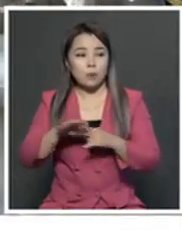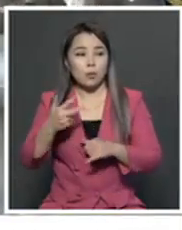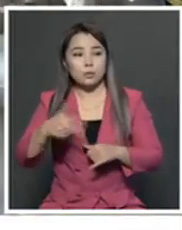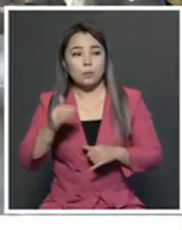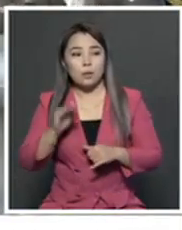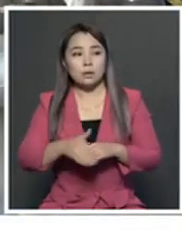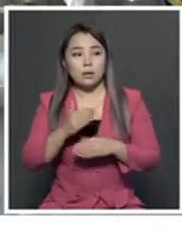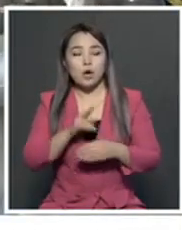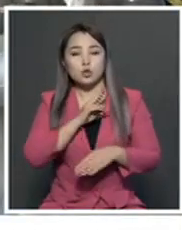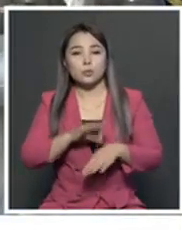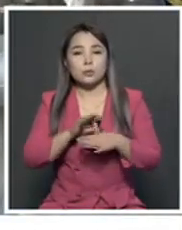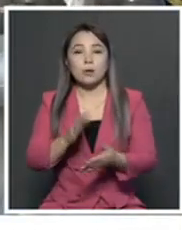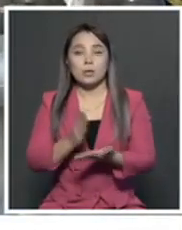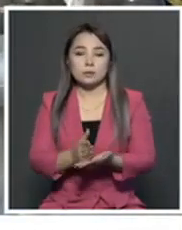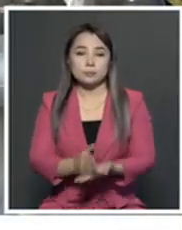33 мыңға жуық жұмысшы бар.